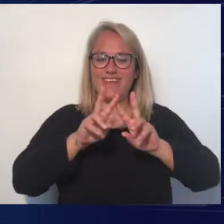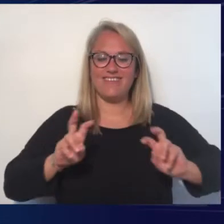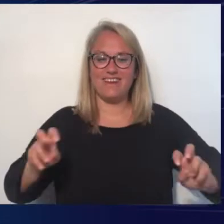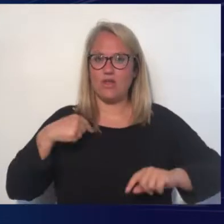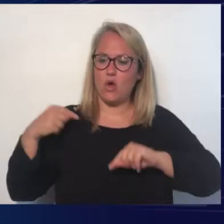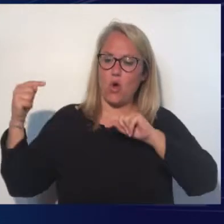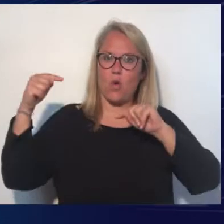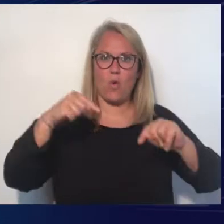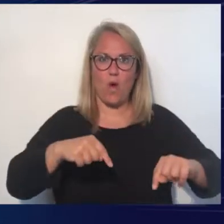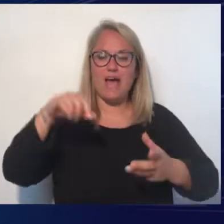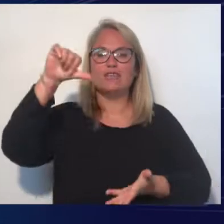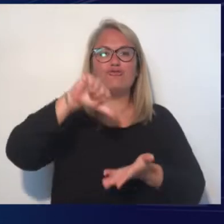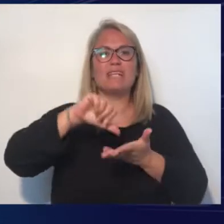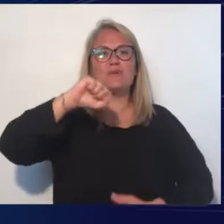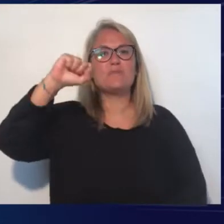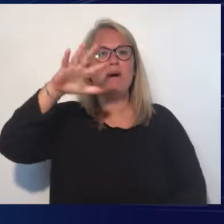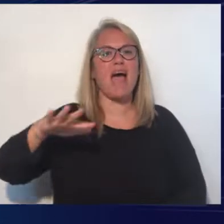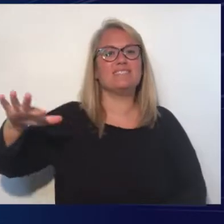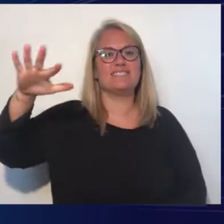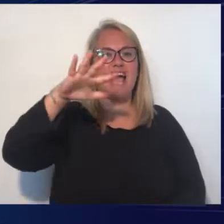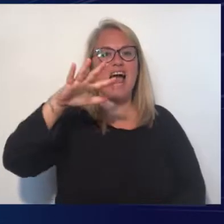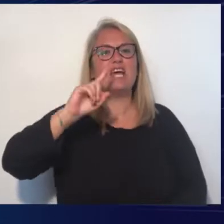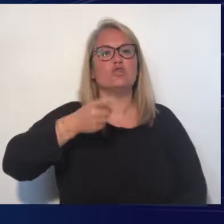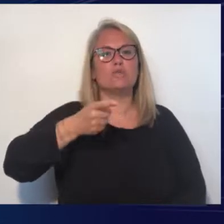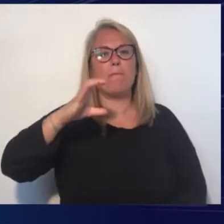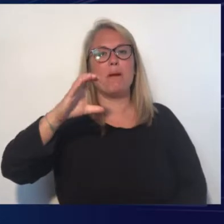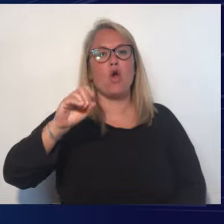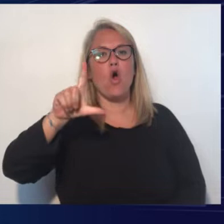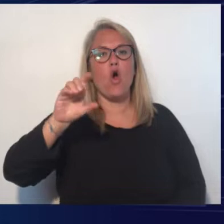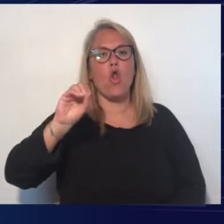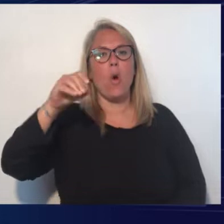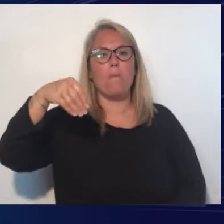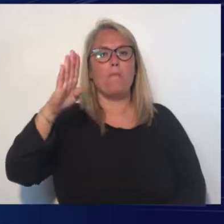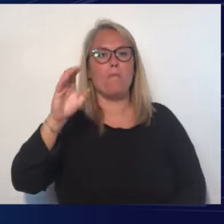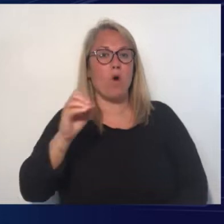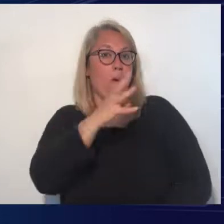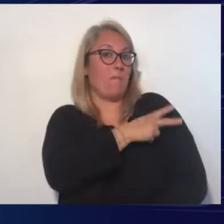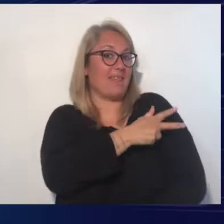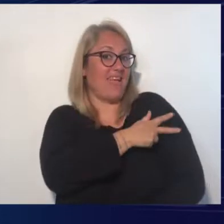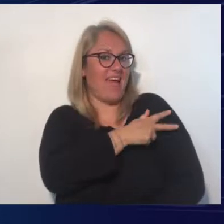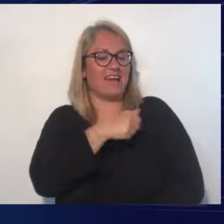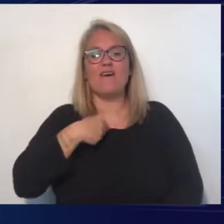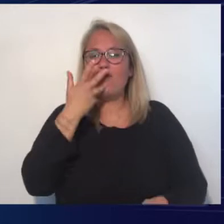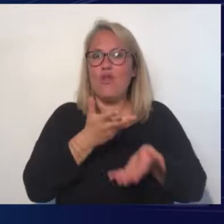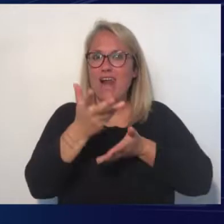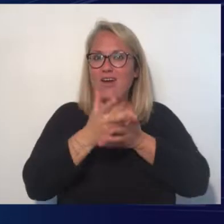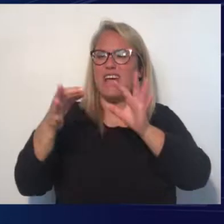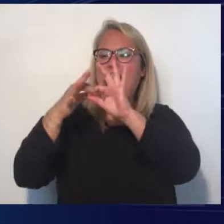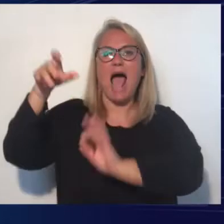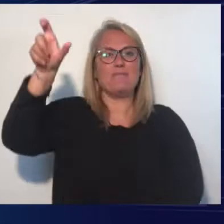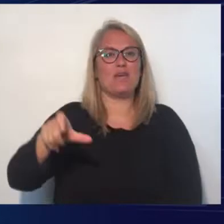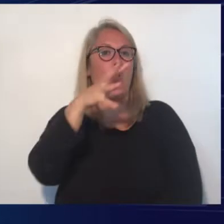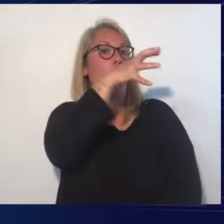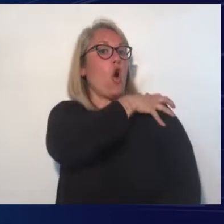Buonanotte ricercatori, mi trovo qua al centro di geodesia spaziale Giuseppe Colombo di Matera e voglio raccontarvi quel che il mio amico,